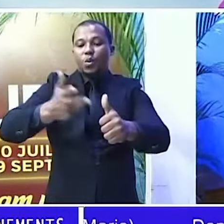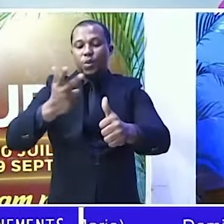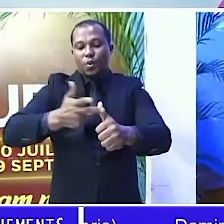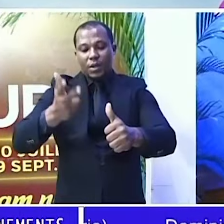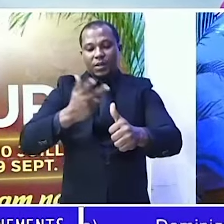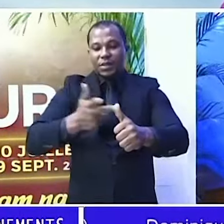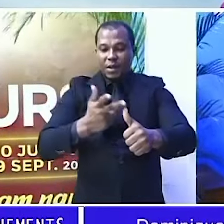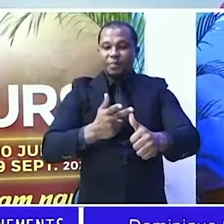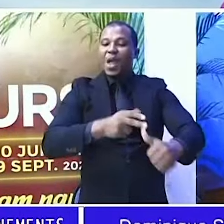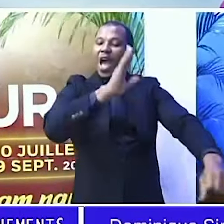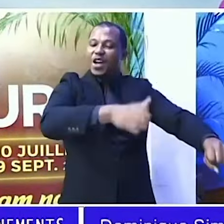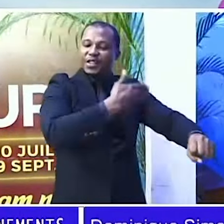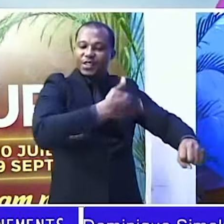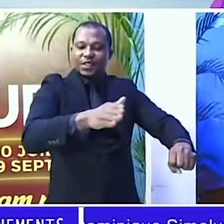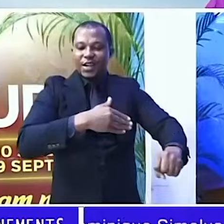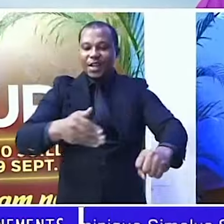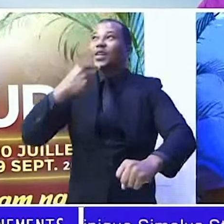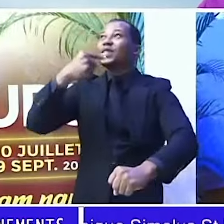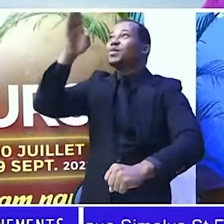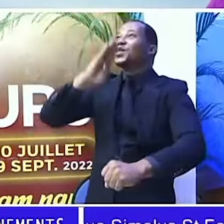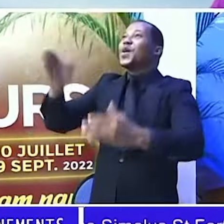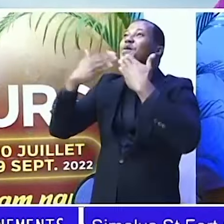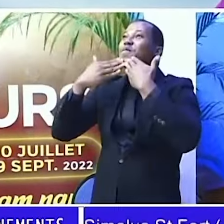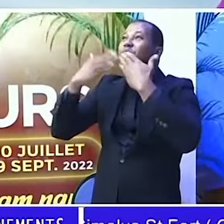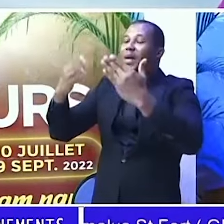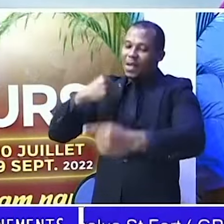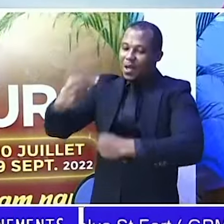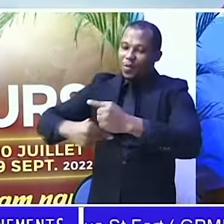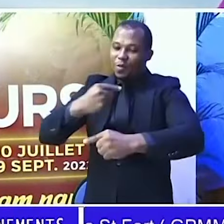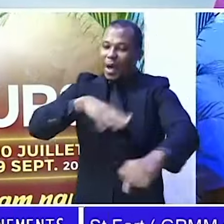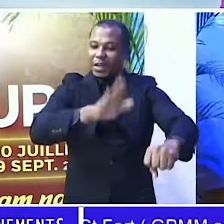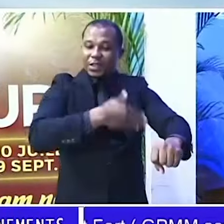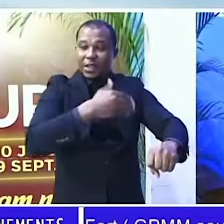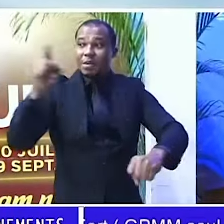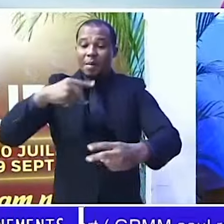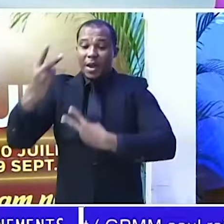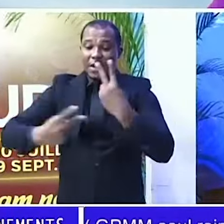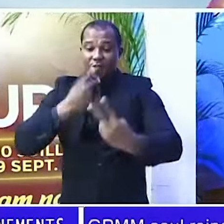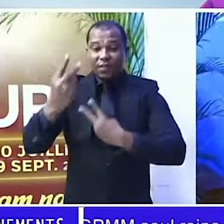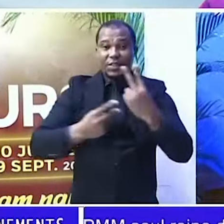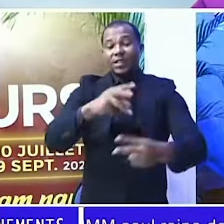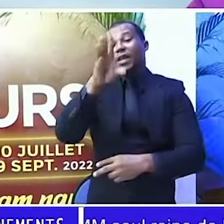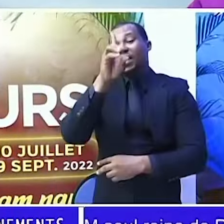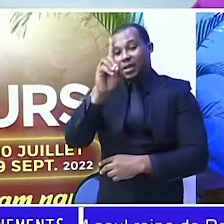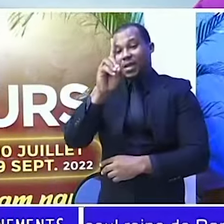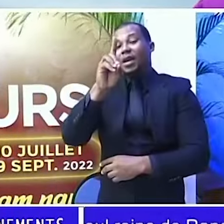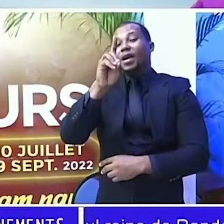allons le chanter. Je me rends une visite à Monseigneur Dumas, mes frères